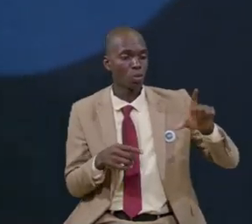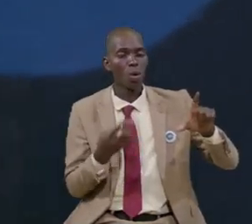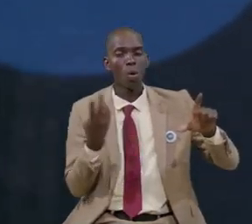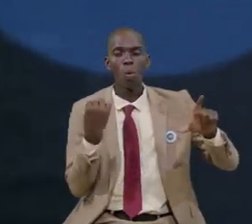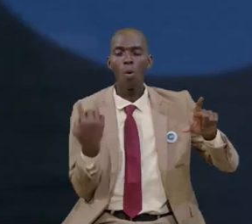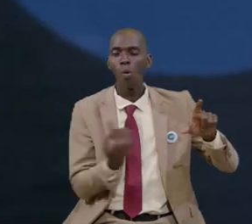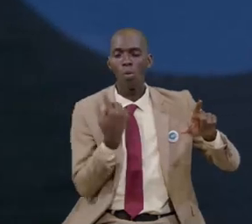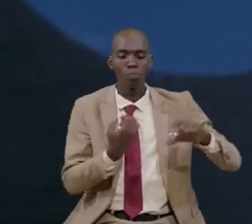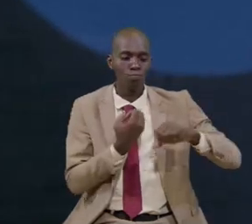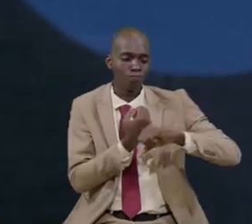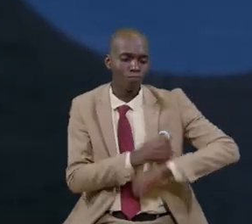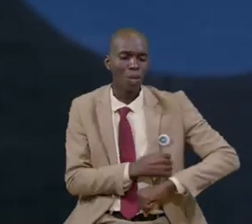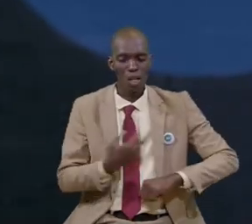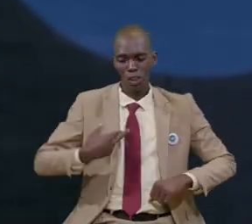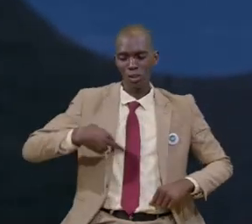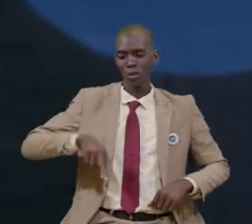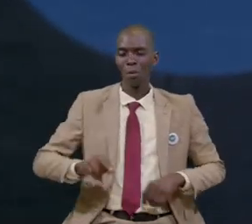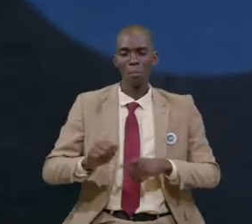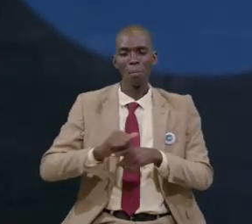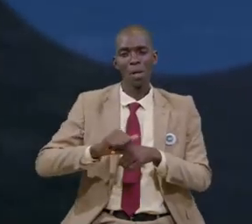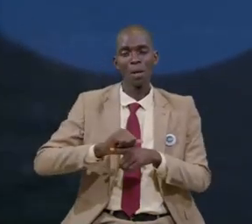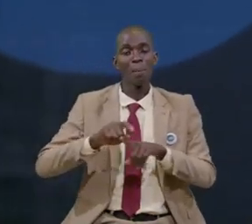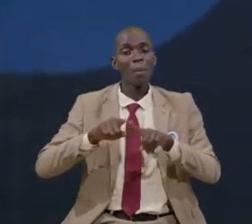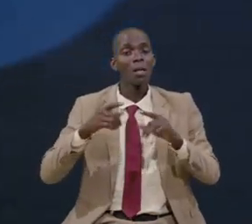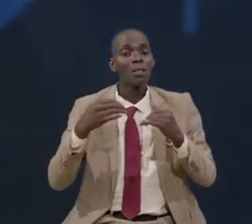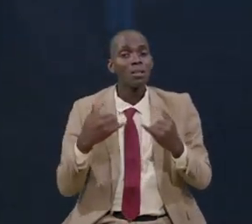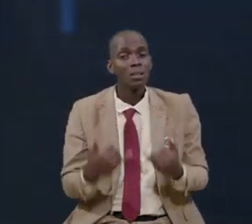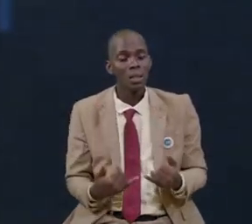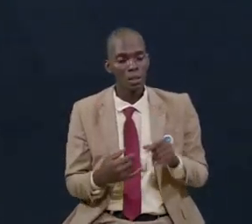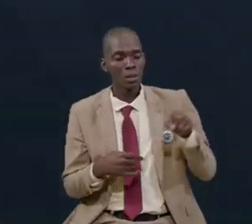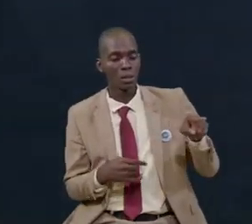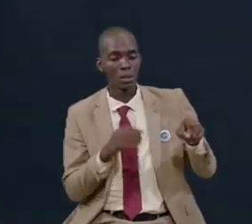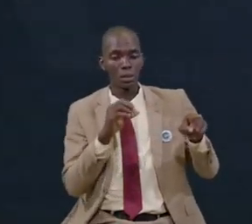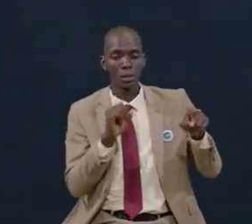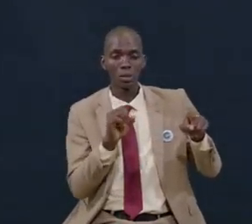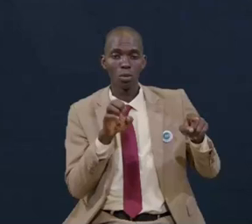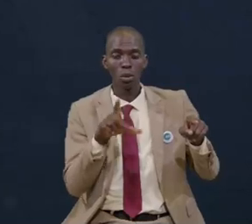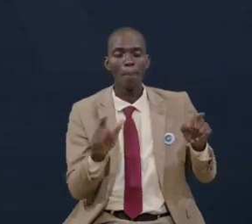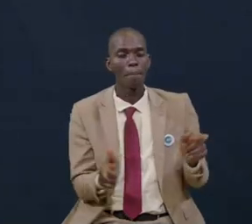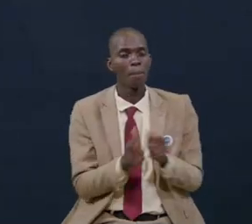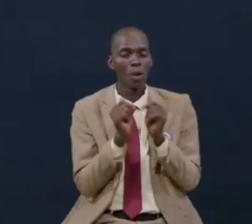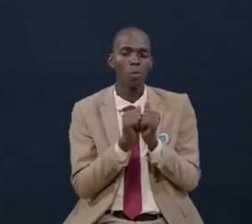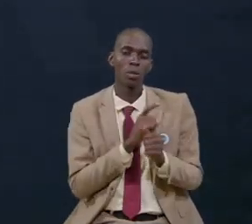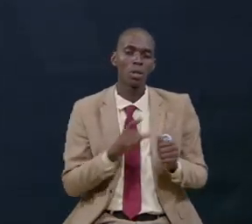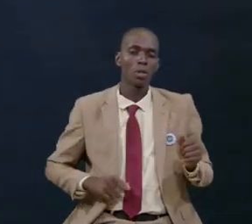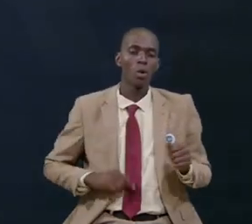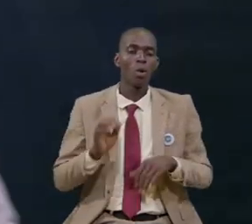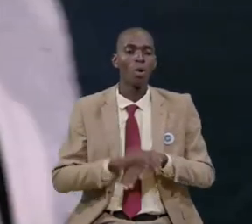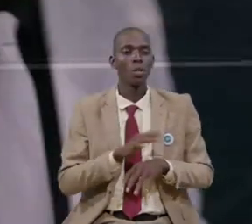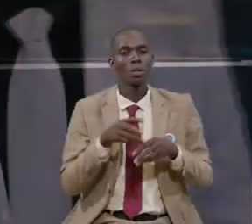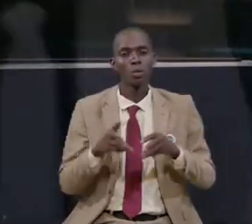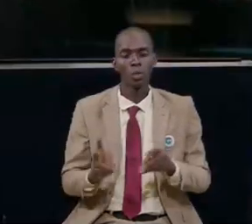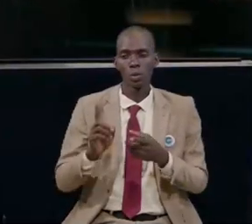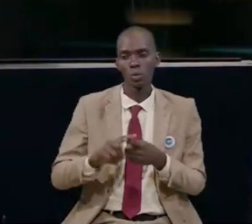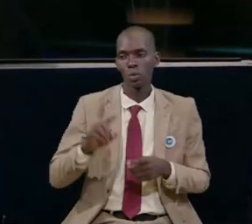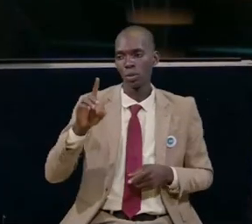défendait la tradition, mais maintenant il a rencontré le Seigneur en route pour Damas, Et le Seigneur